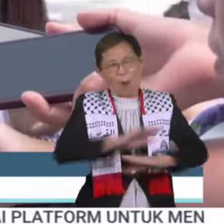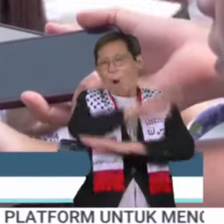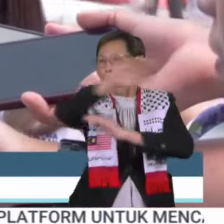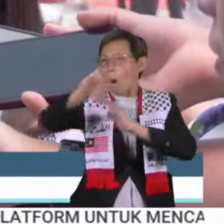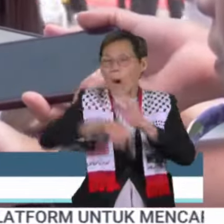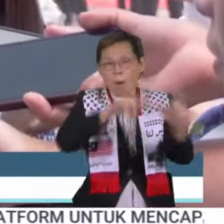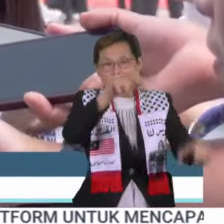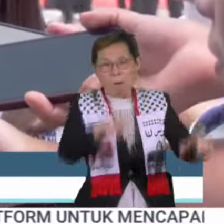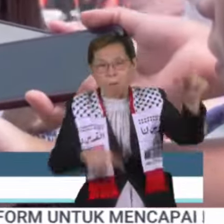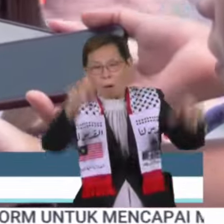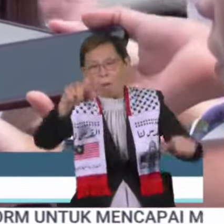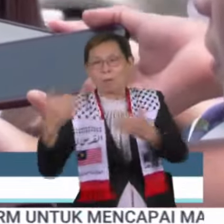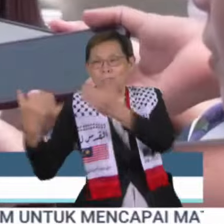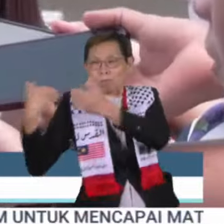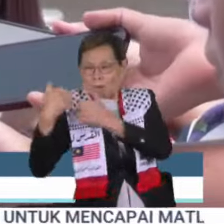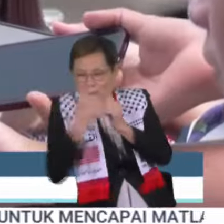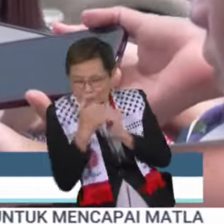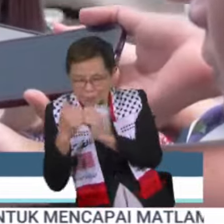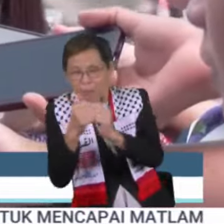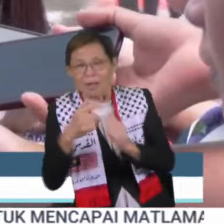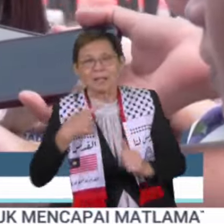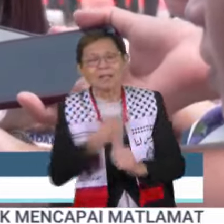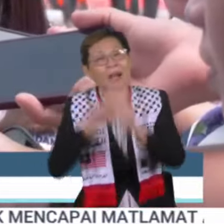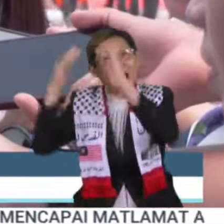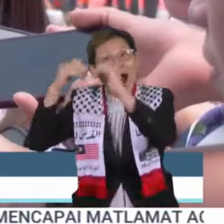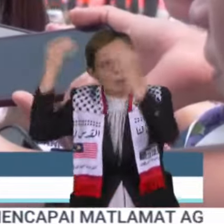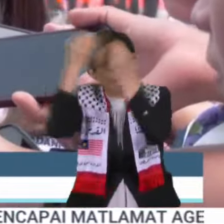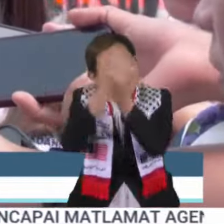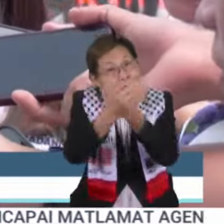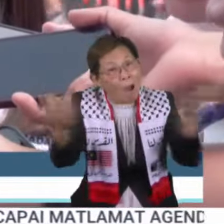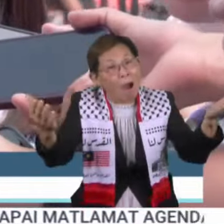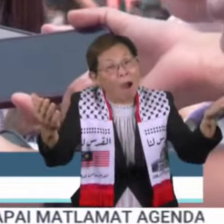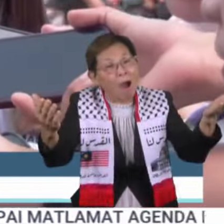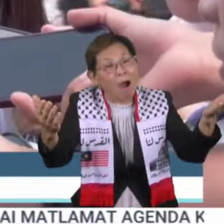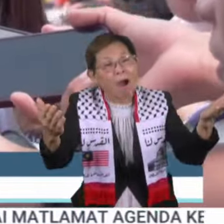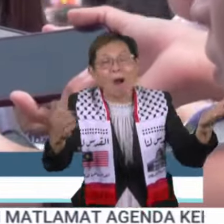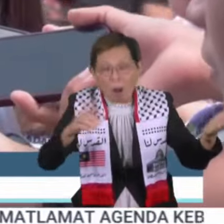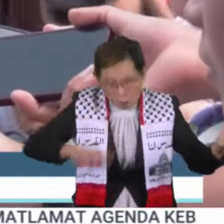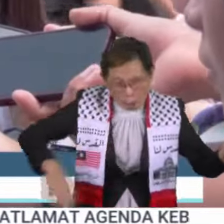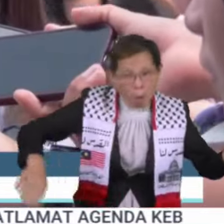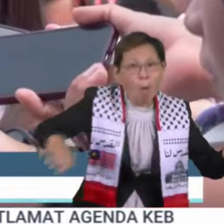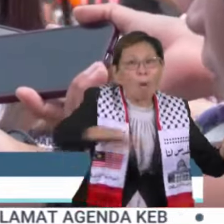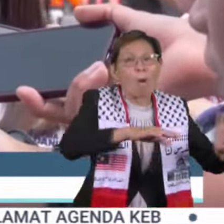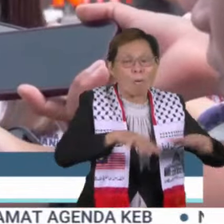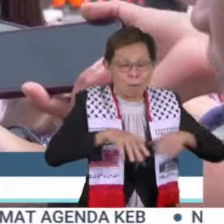mainkan peranan bersama dan kita harap mesej ini sampai kepada orang ramai.